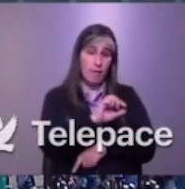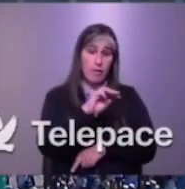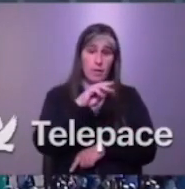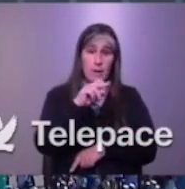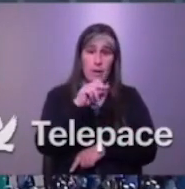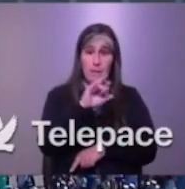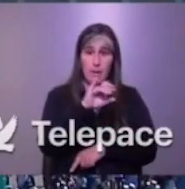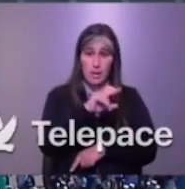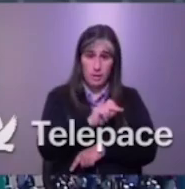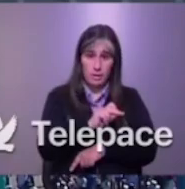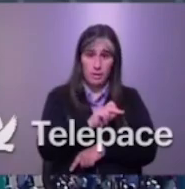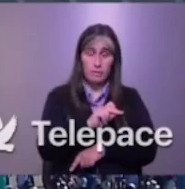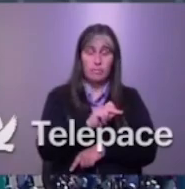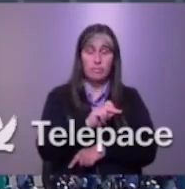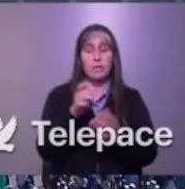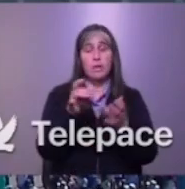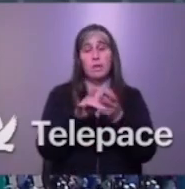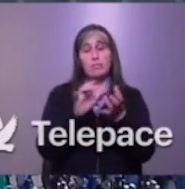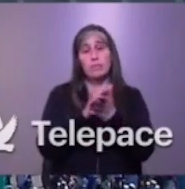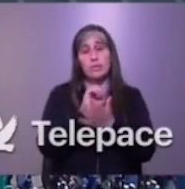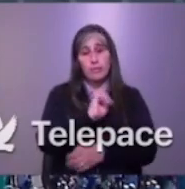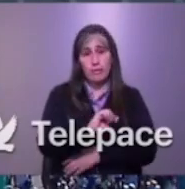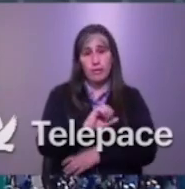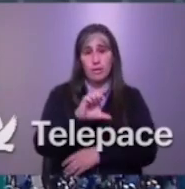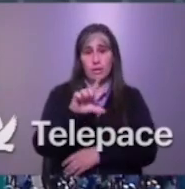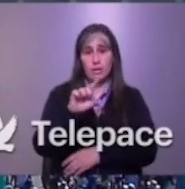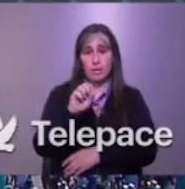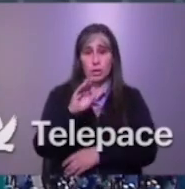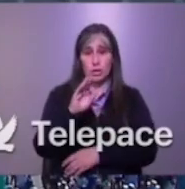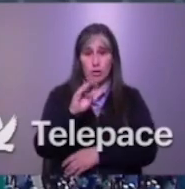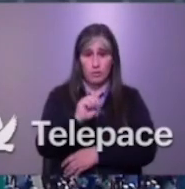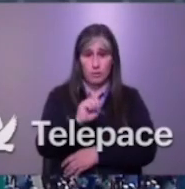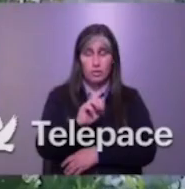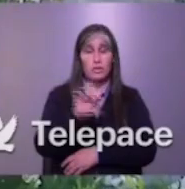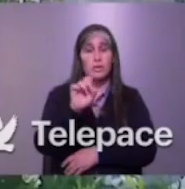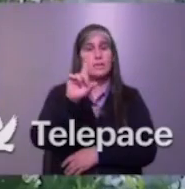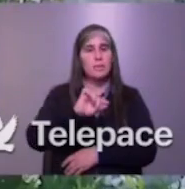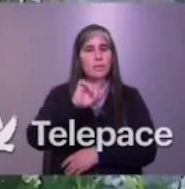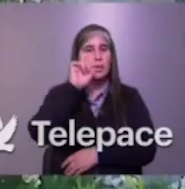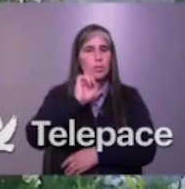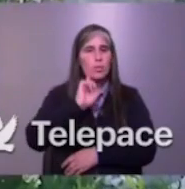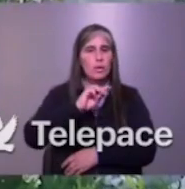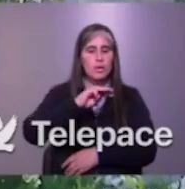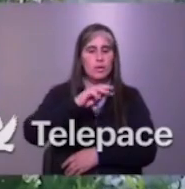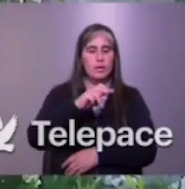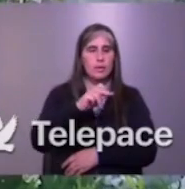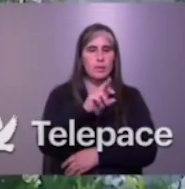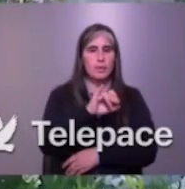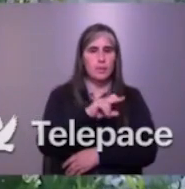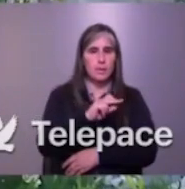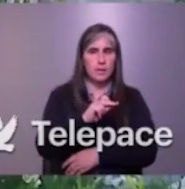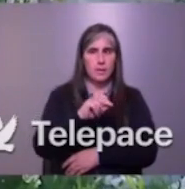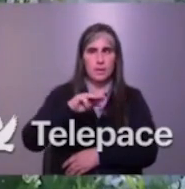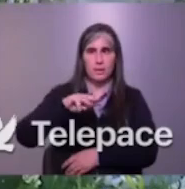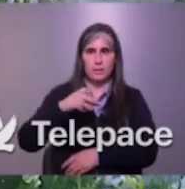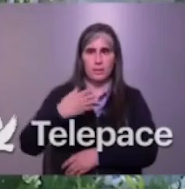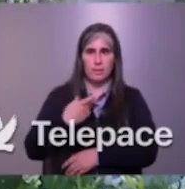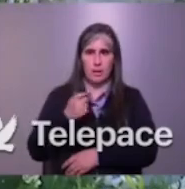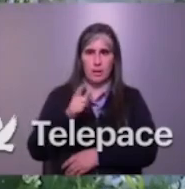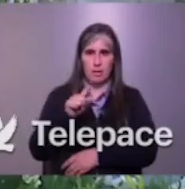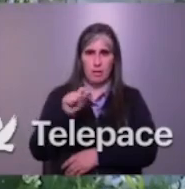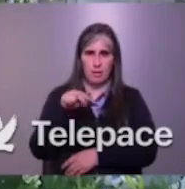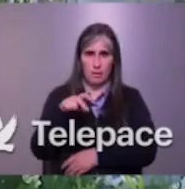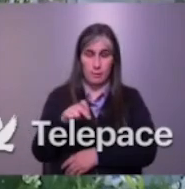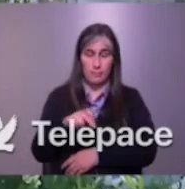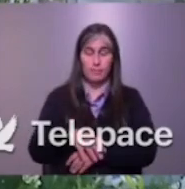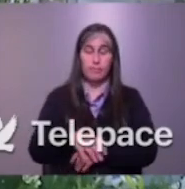Jego, Maria, żona Kleofasa i Maria Magdalena. Kiedy